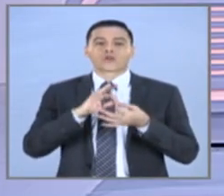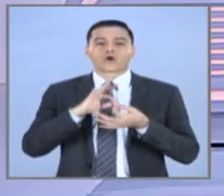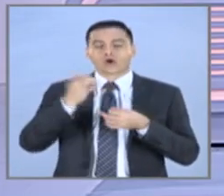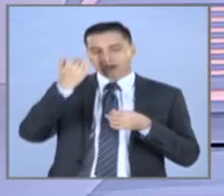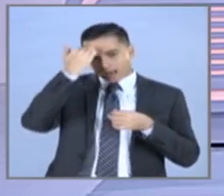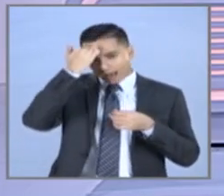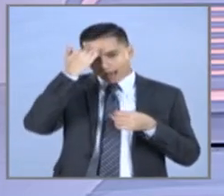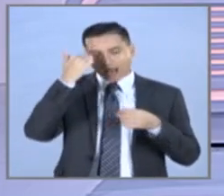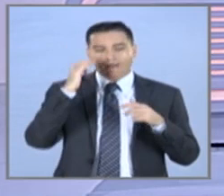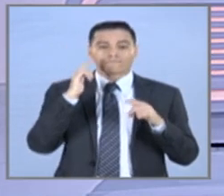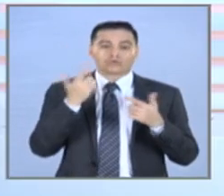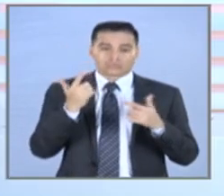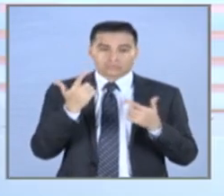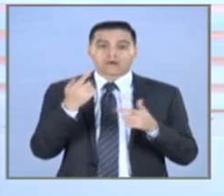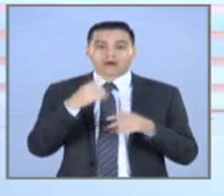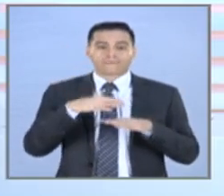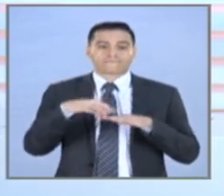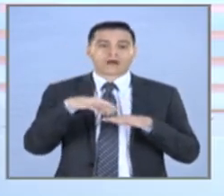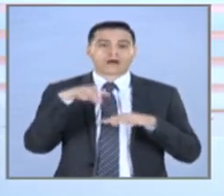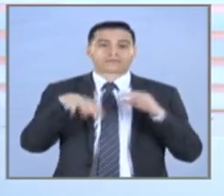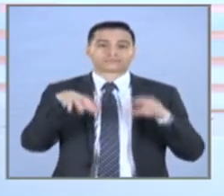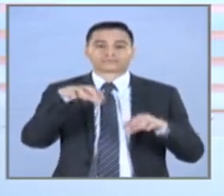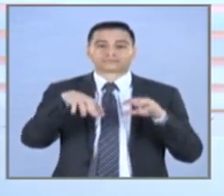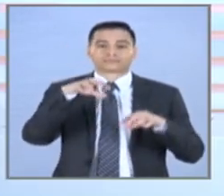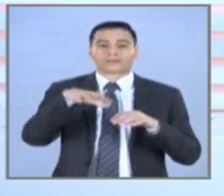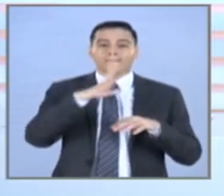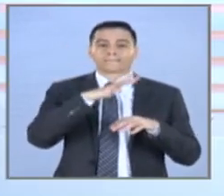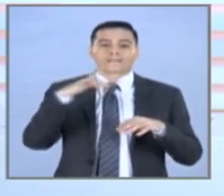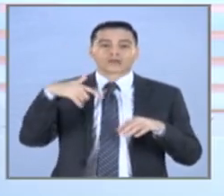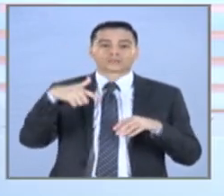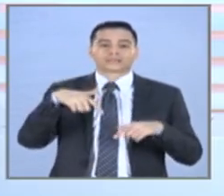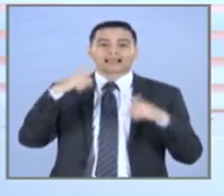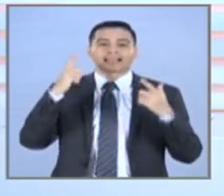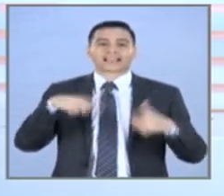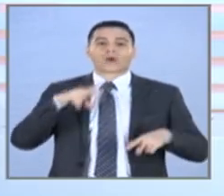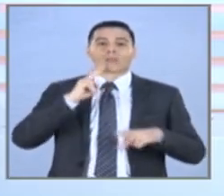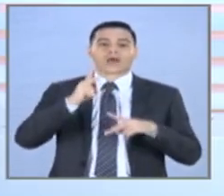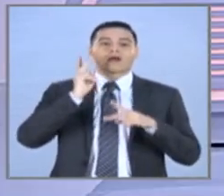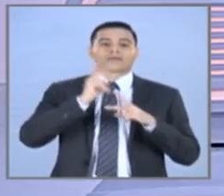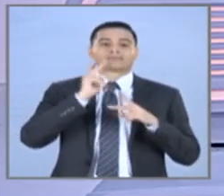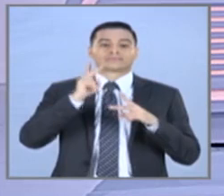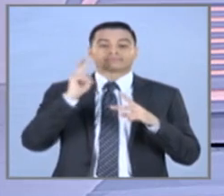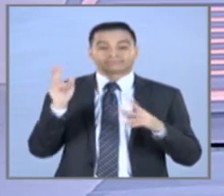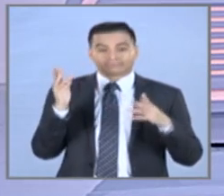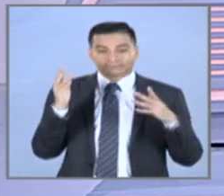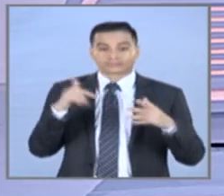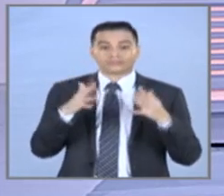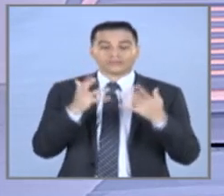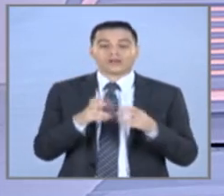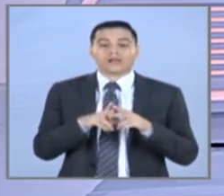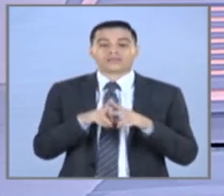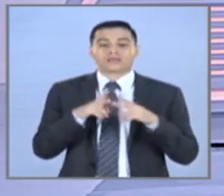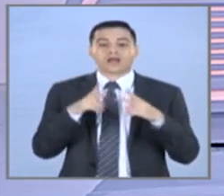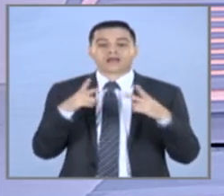$18 مليار. عندها فروع في حوالي 160 دولة. النتيجة اتغيرت،